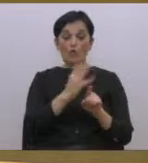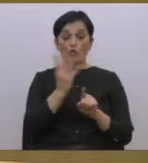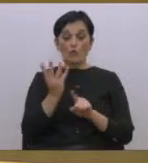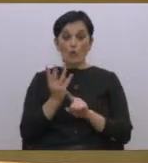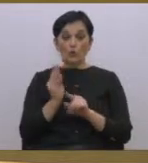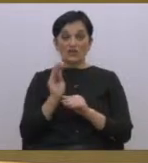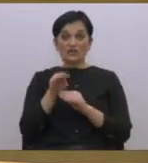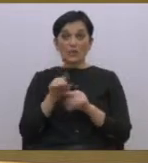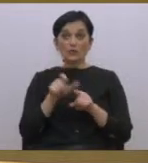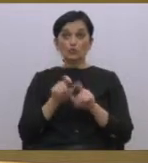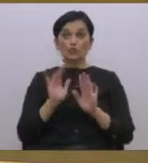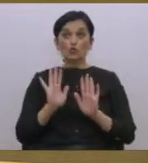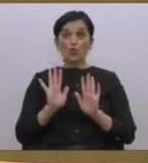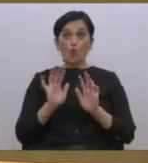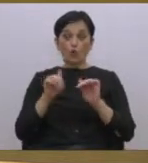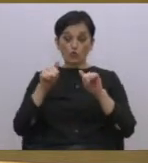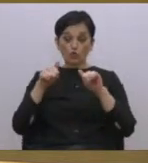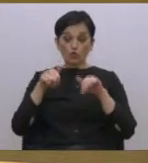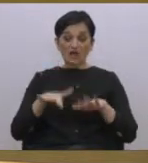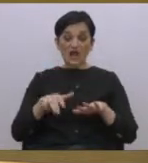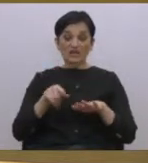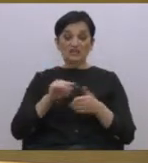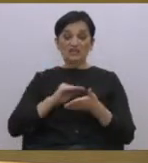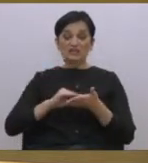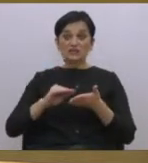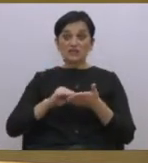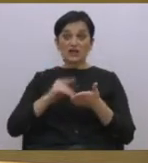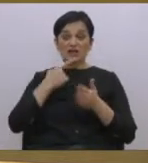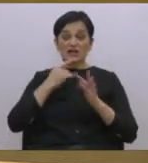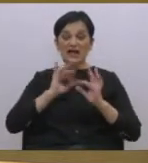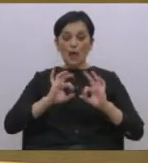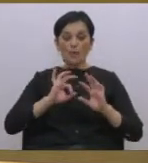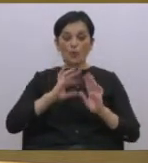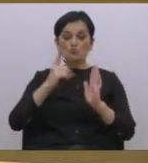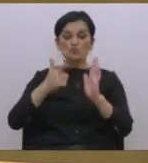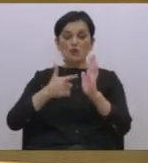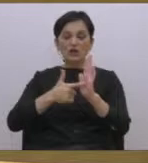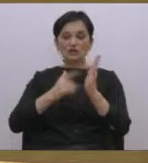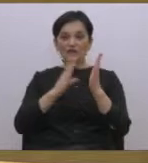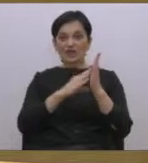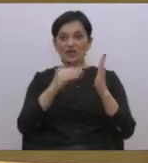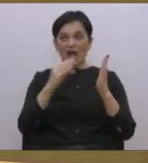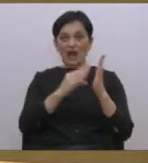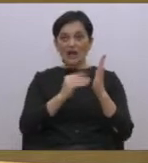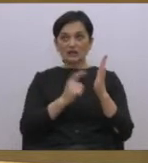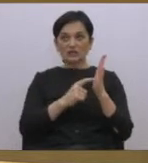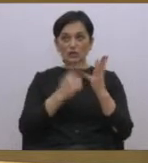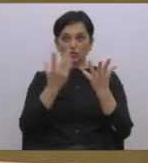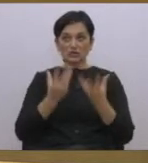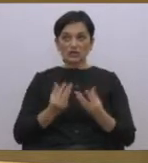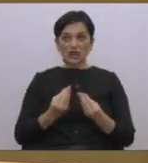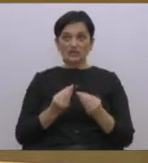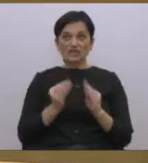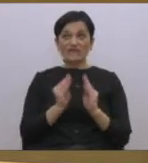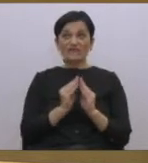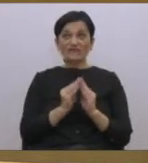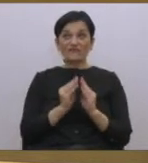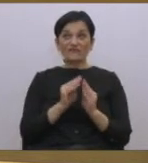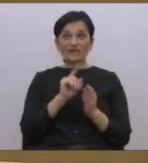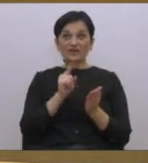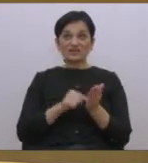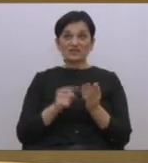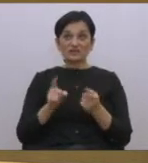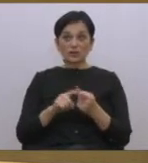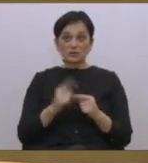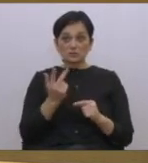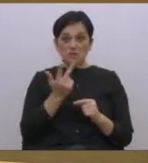ima tu sit cu ebolul, scotile bisa rezoluție nacile zgamot scade bidan, meșude calendarul dres. Da, იგივე საკითხს უკავშირდება